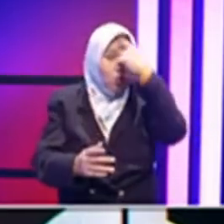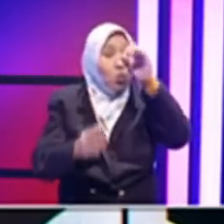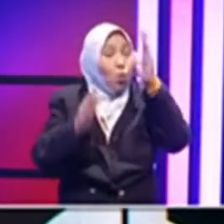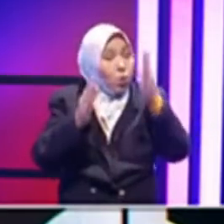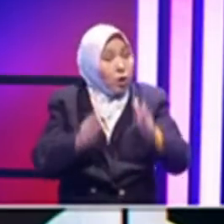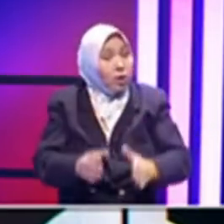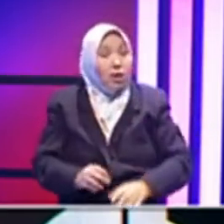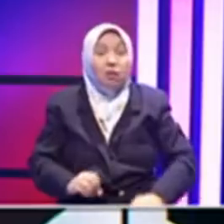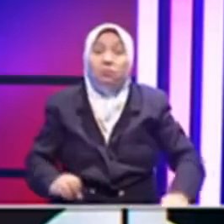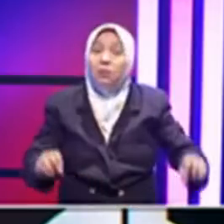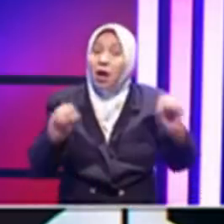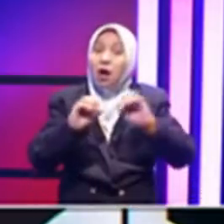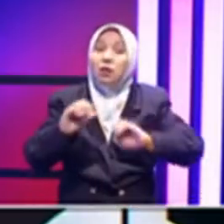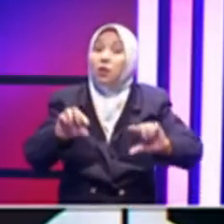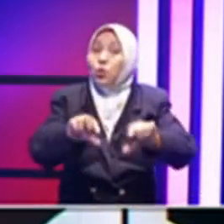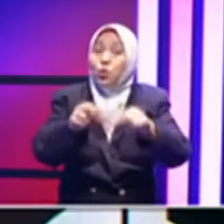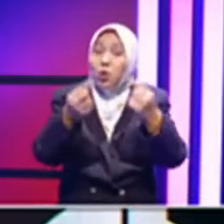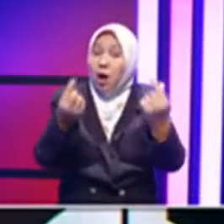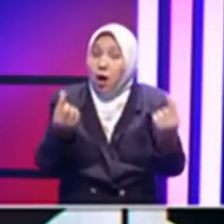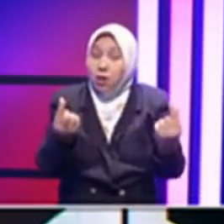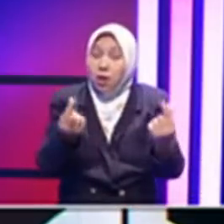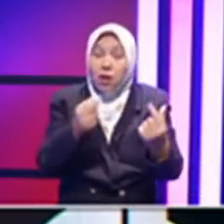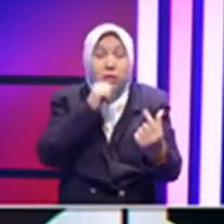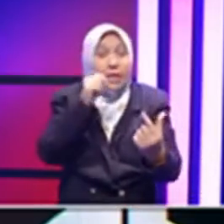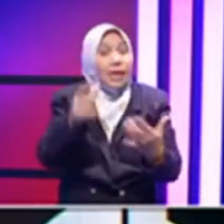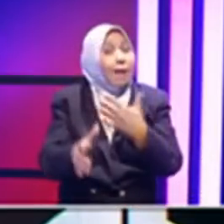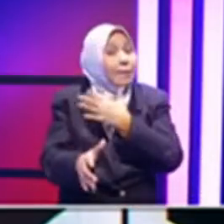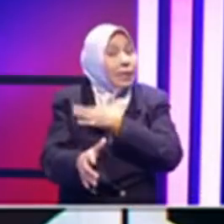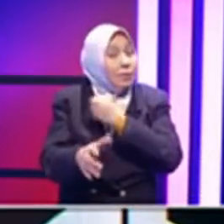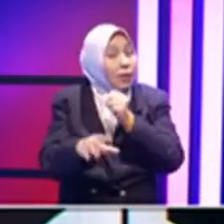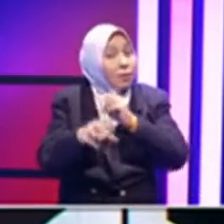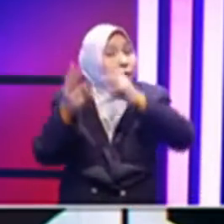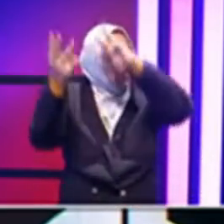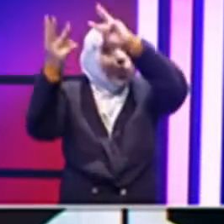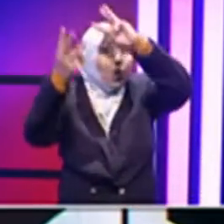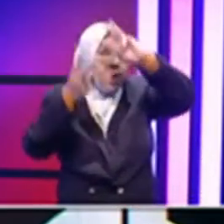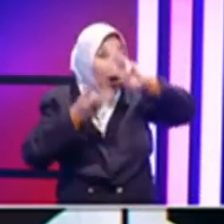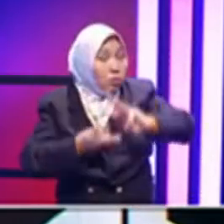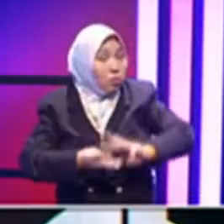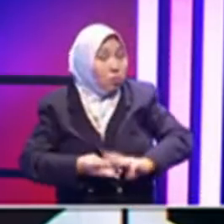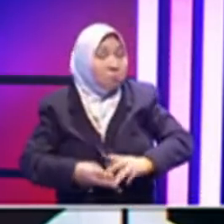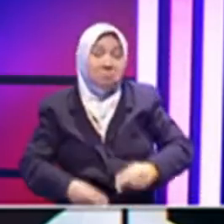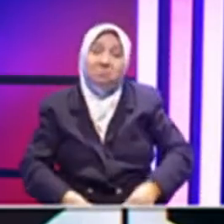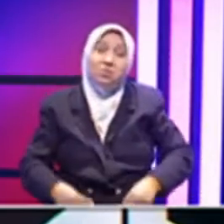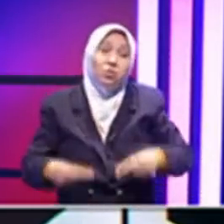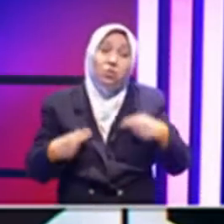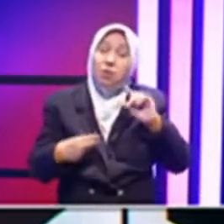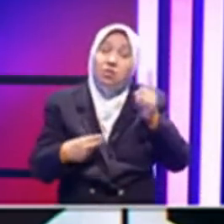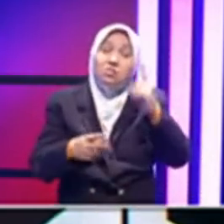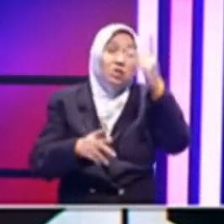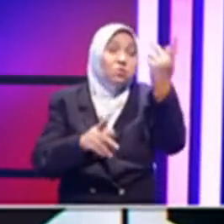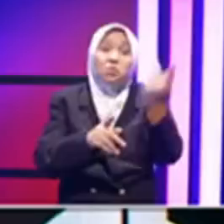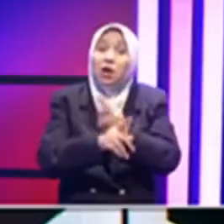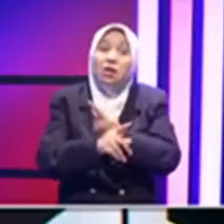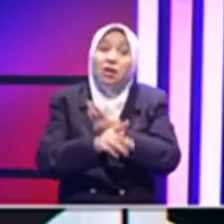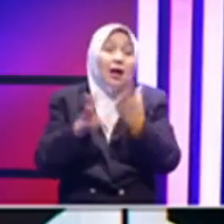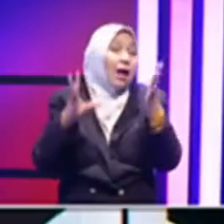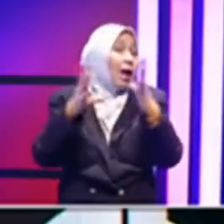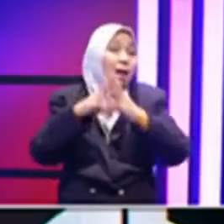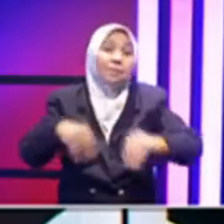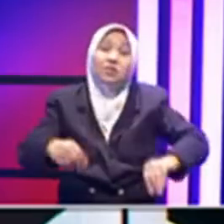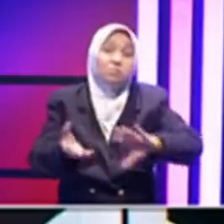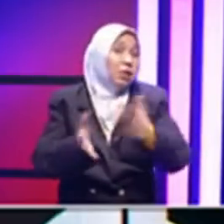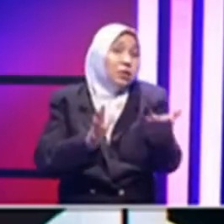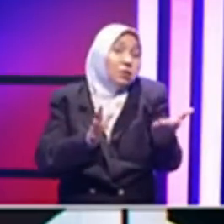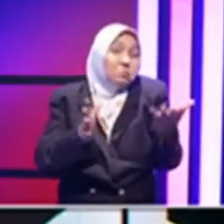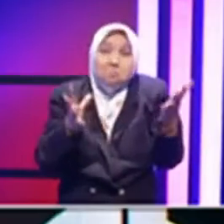tidak ada Al-Quran, tidak beriman kepada wahyu, dia merasakan bahawa hidup hanya sekali dan habis, mati begitu